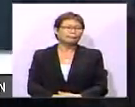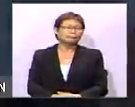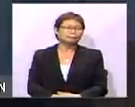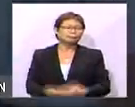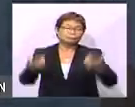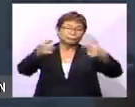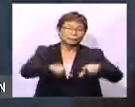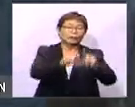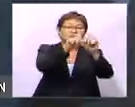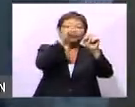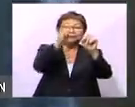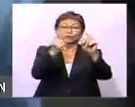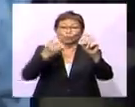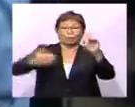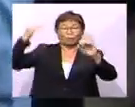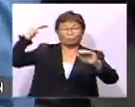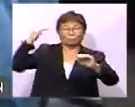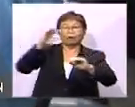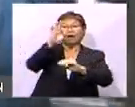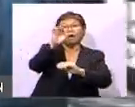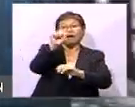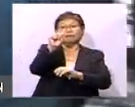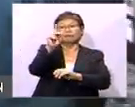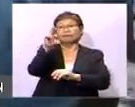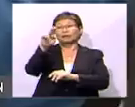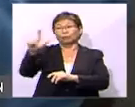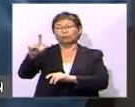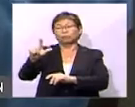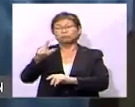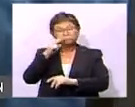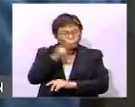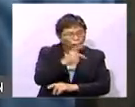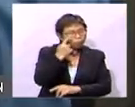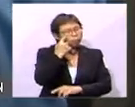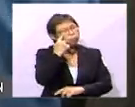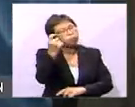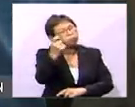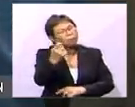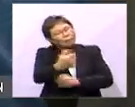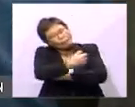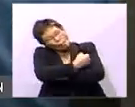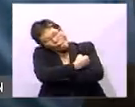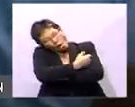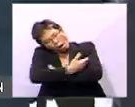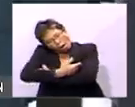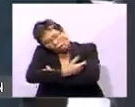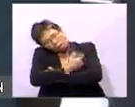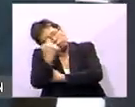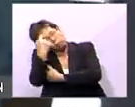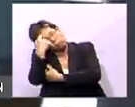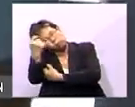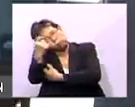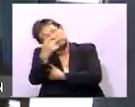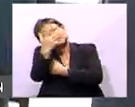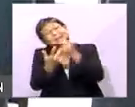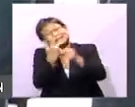Dalam kejadian 11 Januari lalu, Allahyarham Fakhrul Razi ditemukan tidak sedarkan diri sambil memeluk anaknya Muhammad Akil Harith, 3